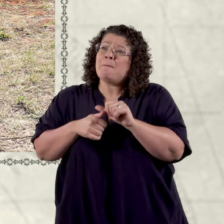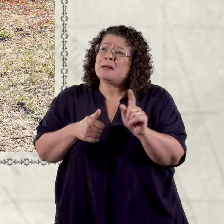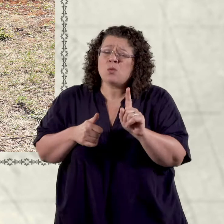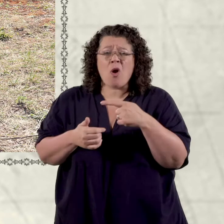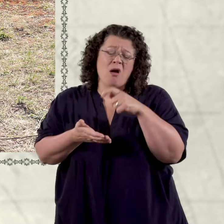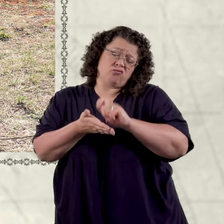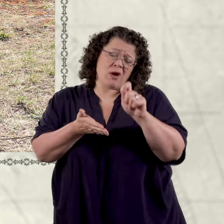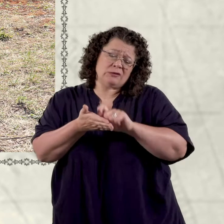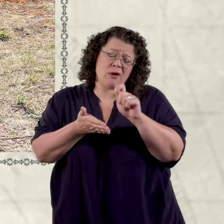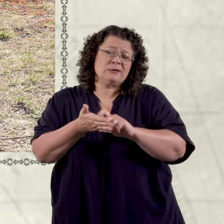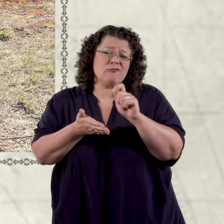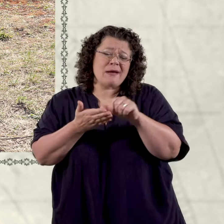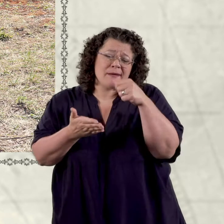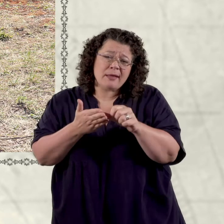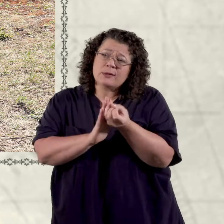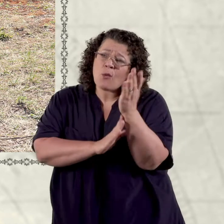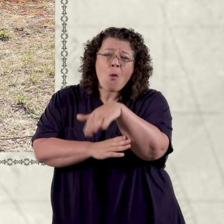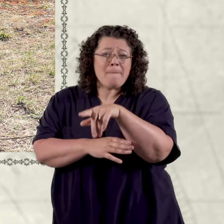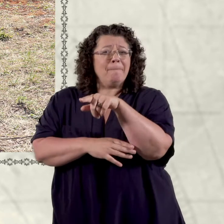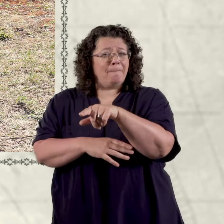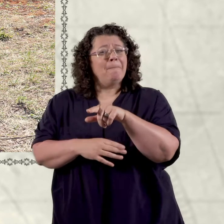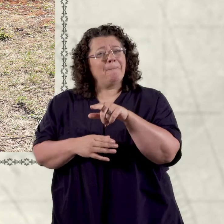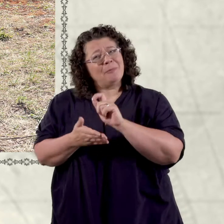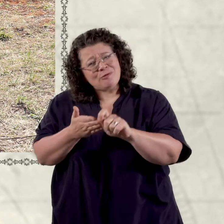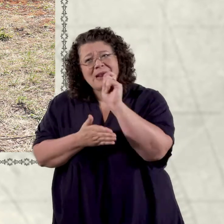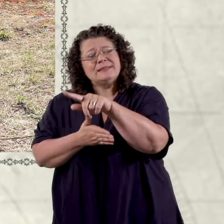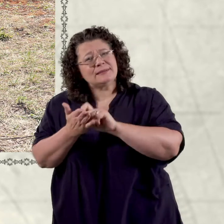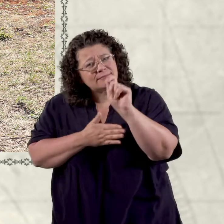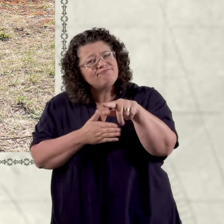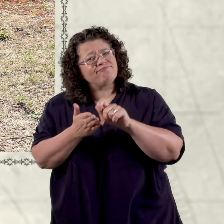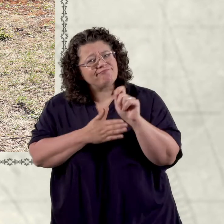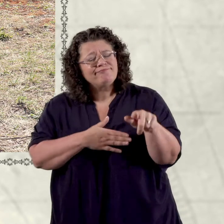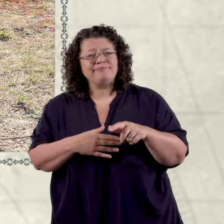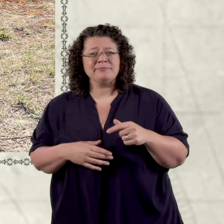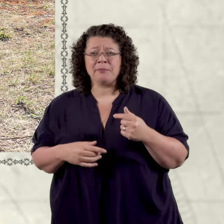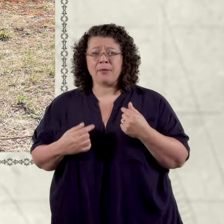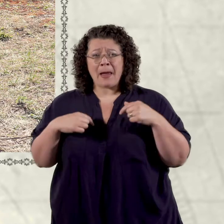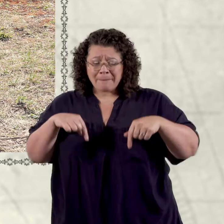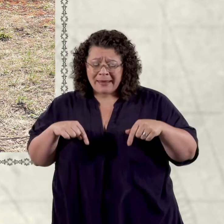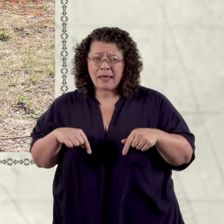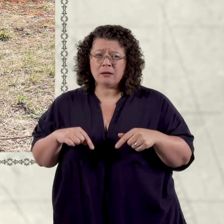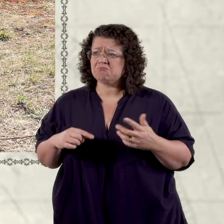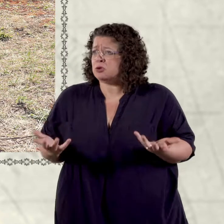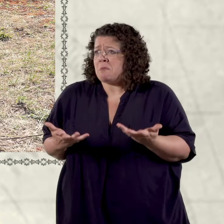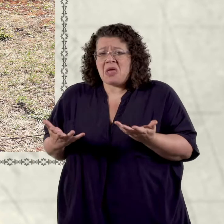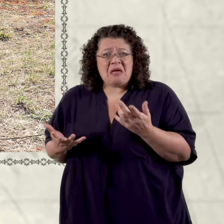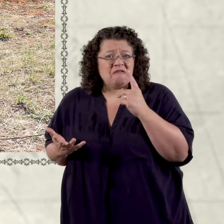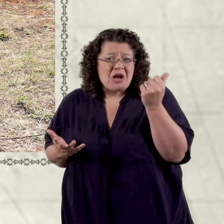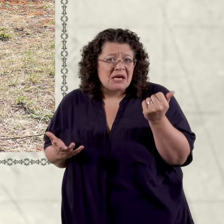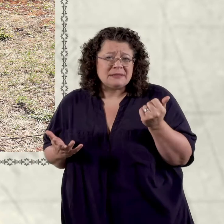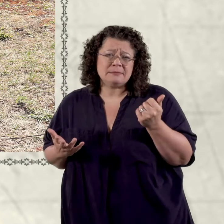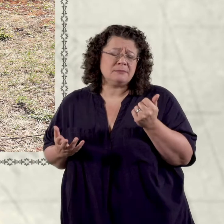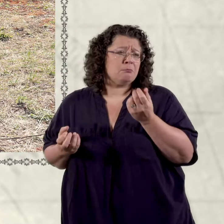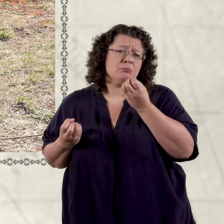dlos yn yr hannau a welais ohoni hyd yma. Y coed yn uchel a deiliog, a'r dail yn ysgwyd,